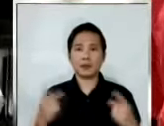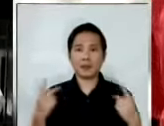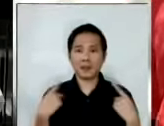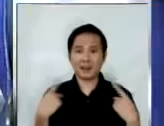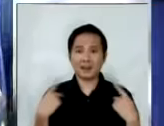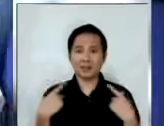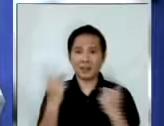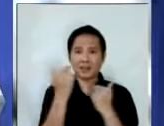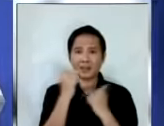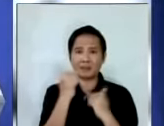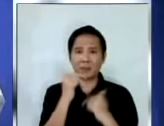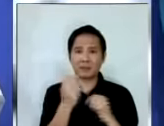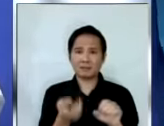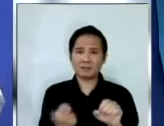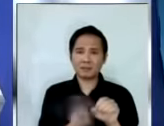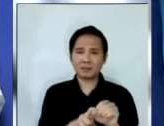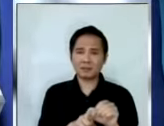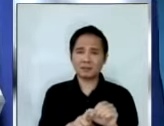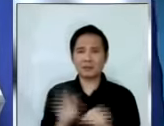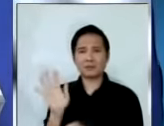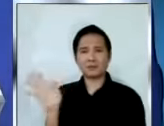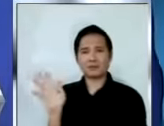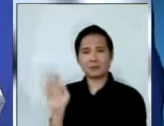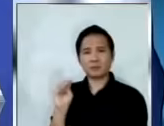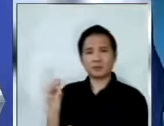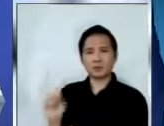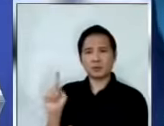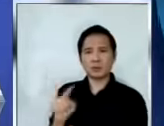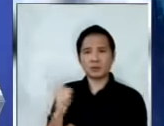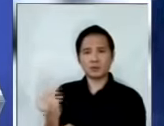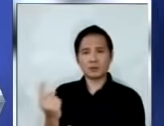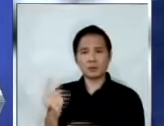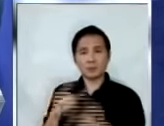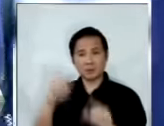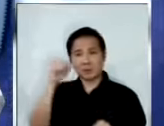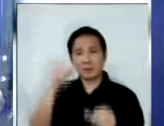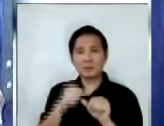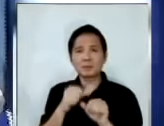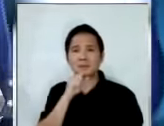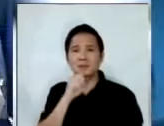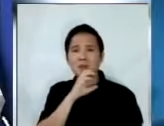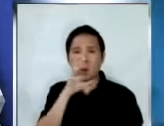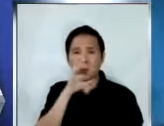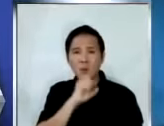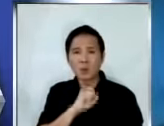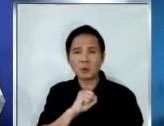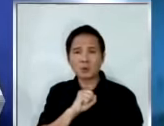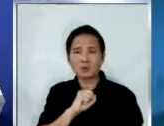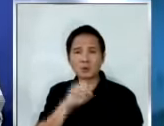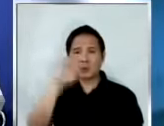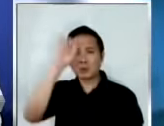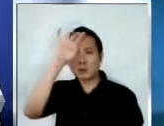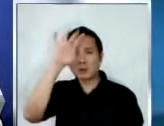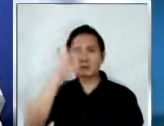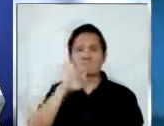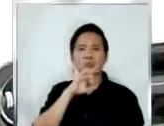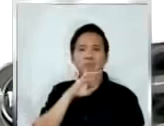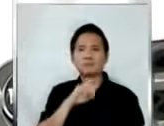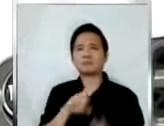pasakayin. Binabawal naman talaga yung mga senior eh. Ha? Huwag kayong magalit na eh, ha? Kasi susunod tayo sa